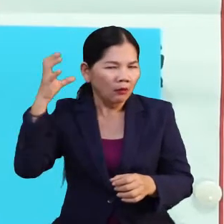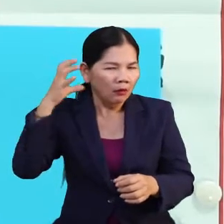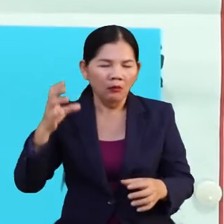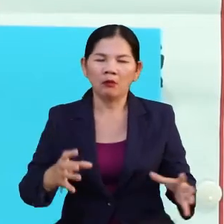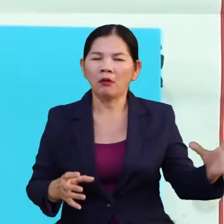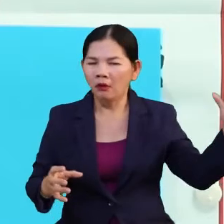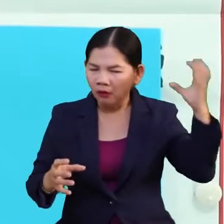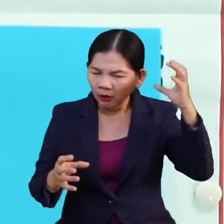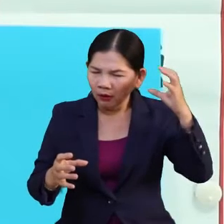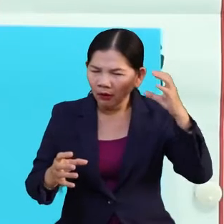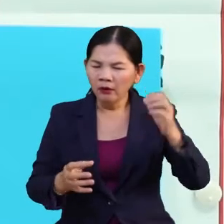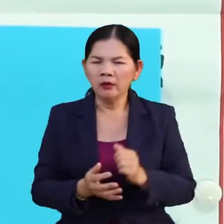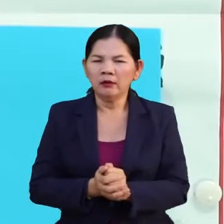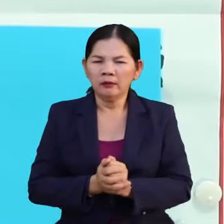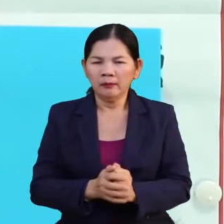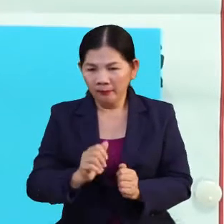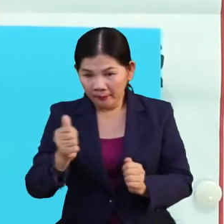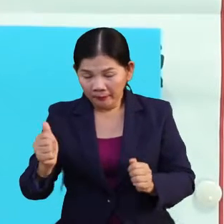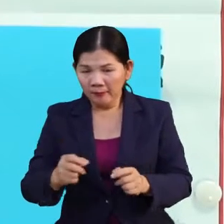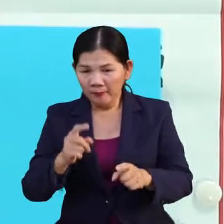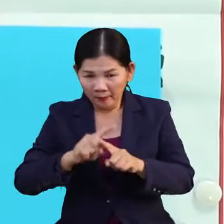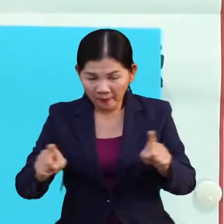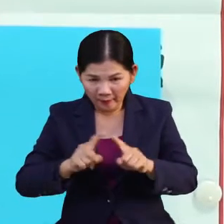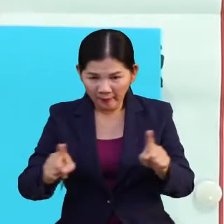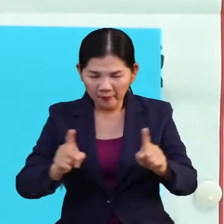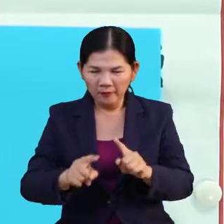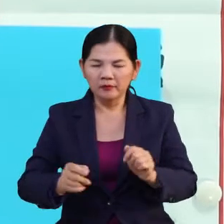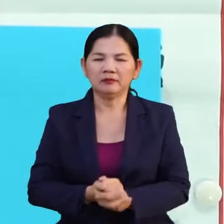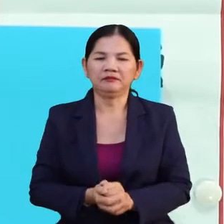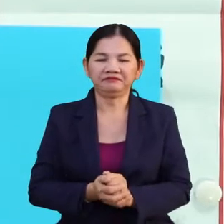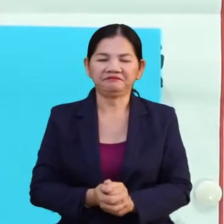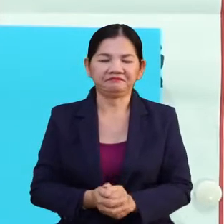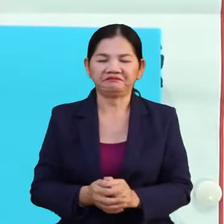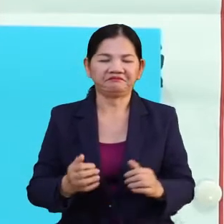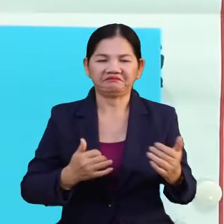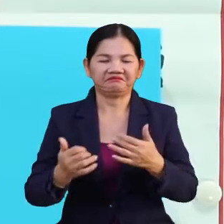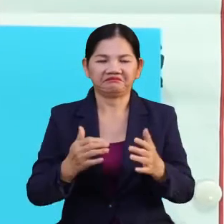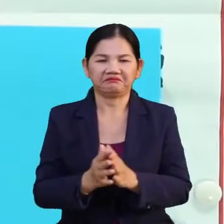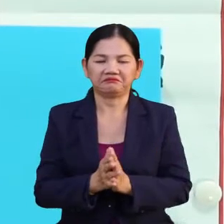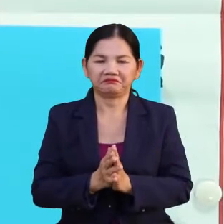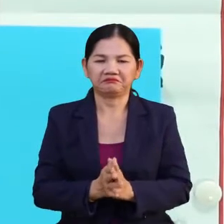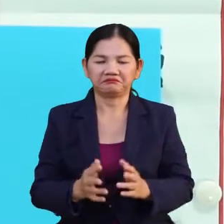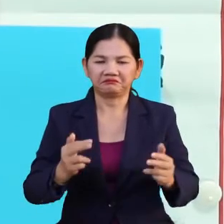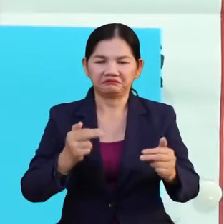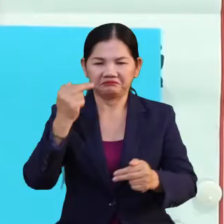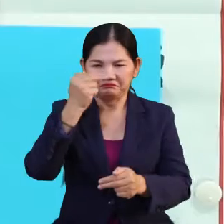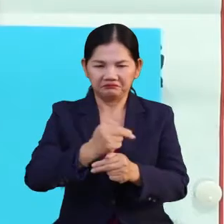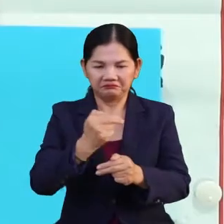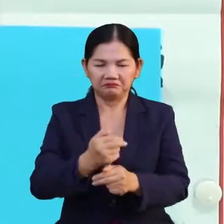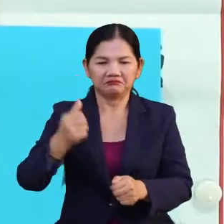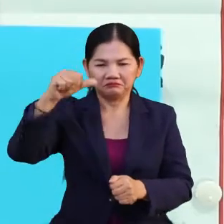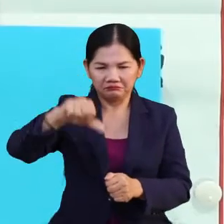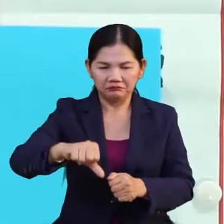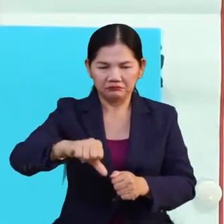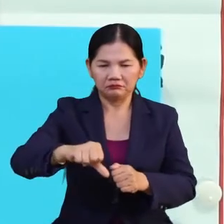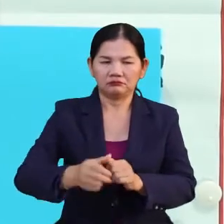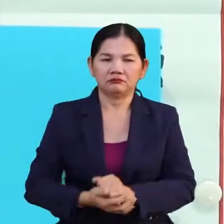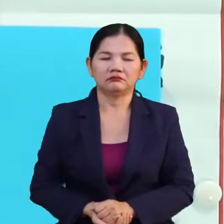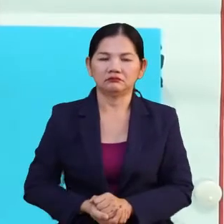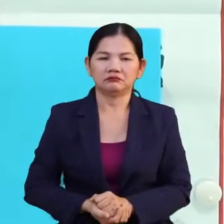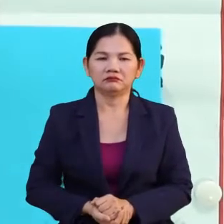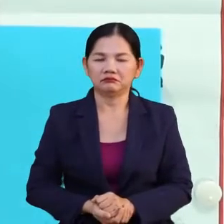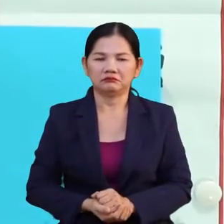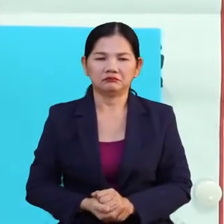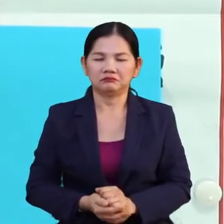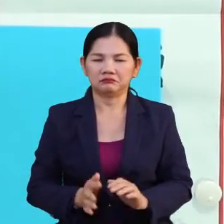រំខានទេកូនរំខានដល់អ្នកជិះជាមួយហ៎ចារំខានហើយក៏វាជាទង្វើមិនល្អដែរចាអញ្ចឹងកុំ